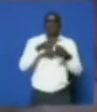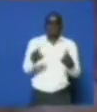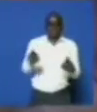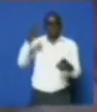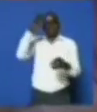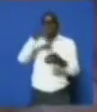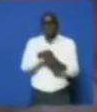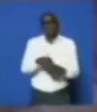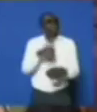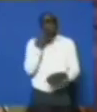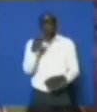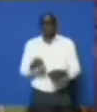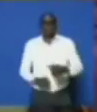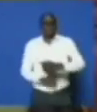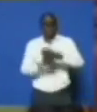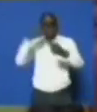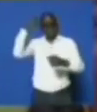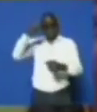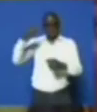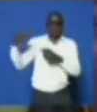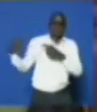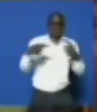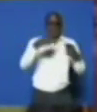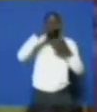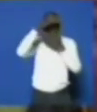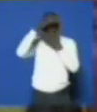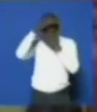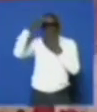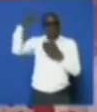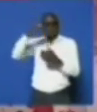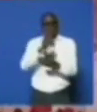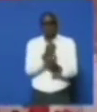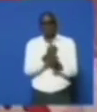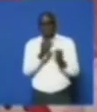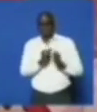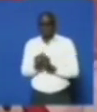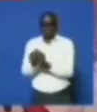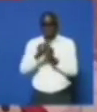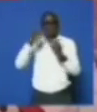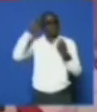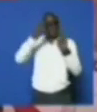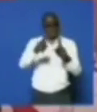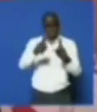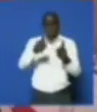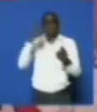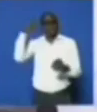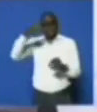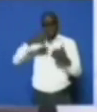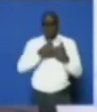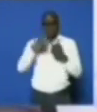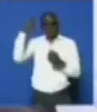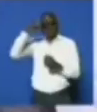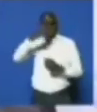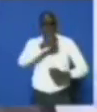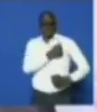d'insécurité marqué par des attaques terroristes la franche collaboration de cette couche vulnérable avec la force de sécurité